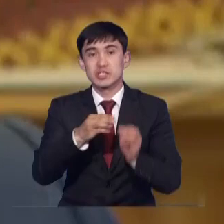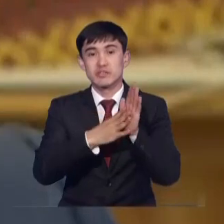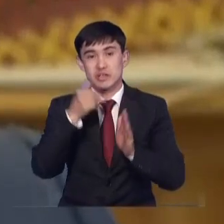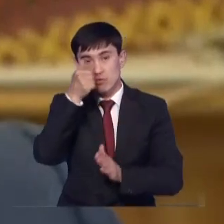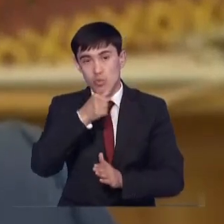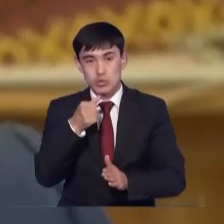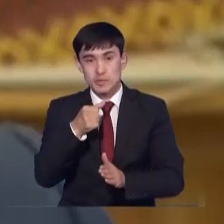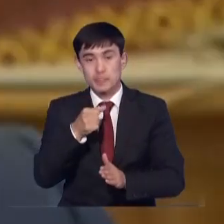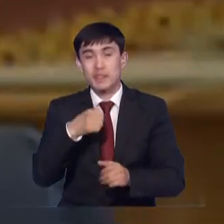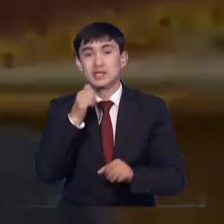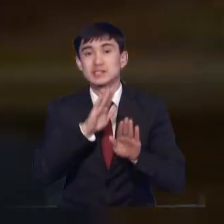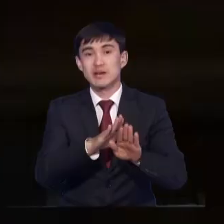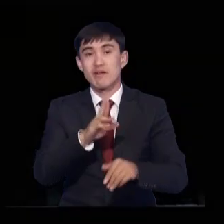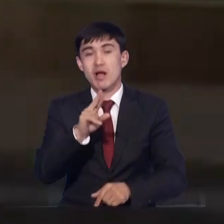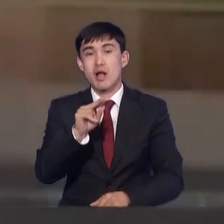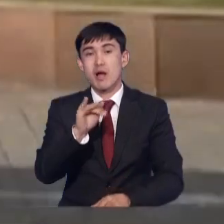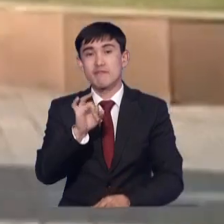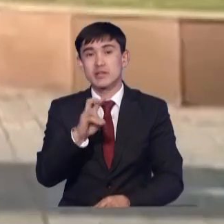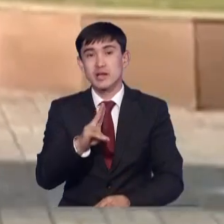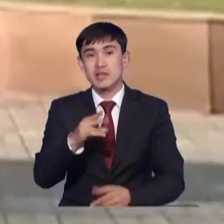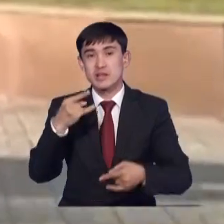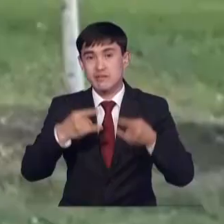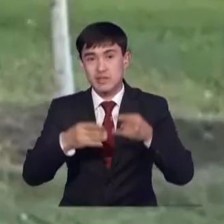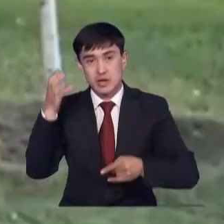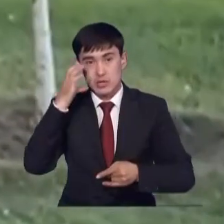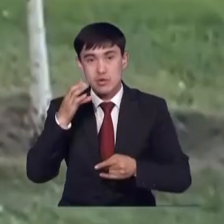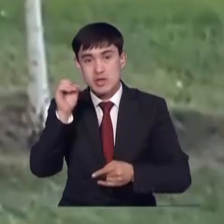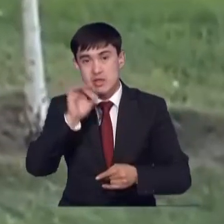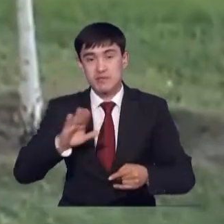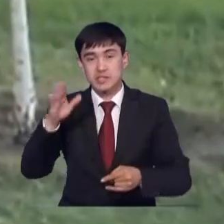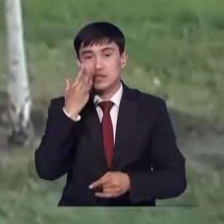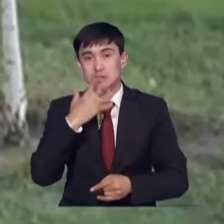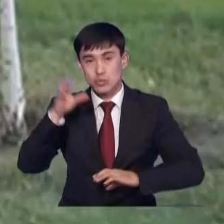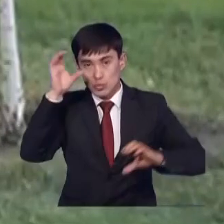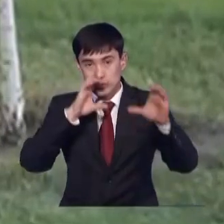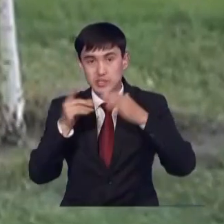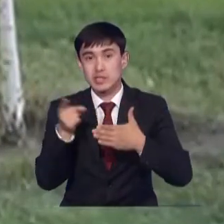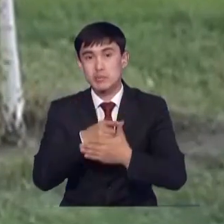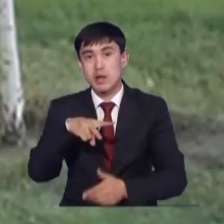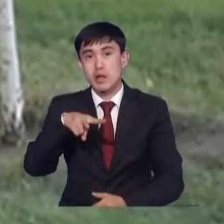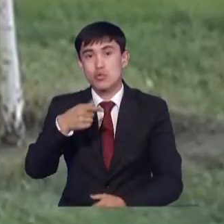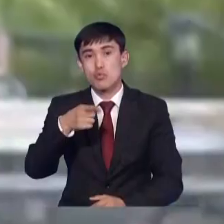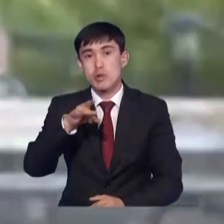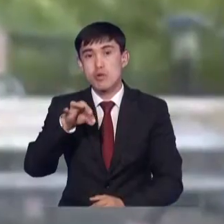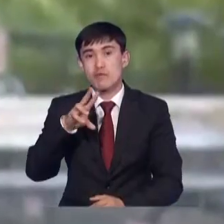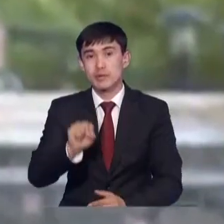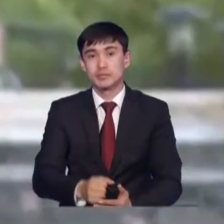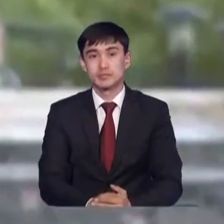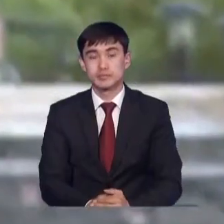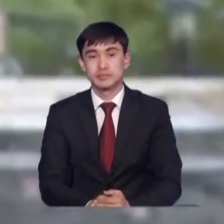зав кафедрой телевидения радио и связи с общественностью Евразийского национального университета имени Льва